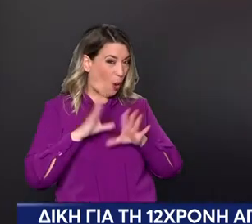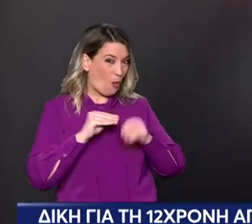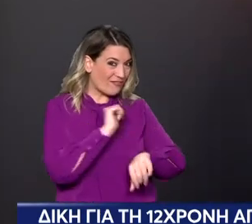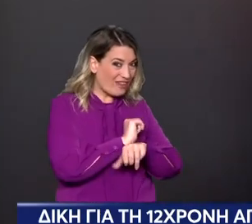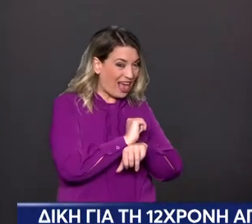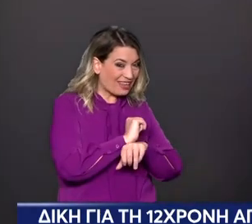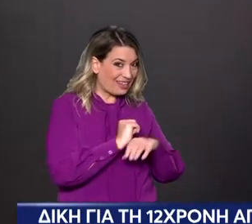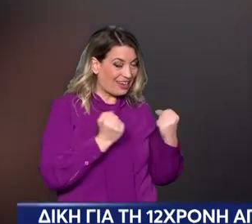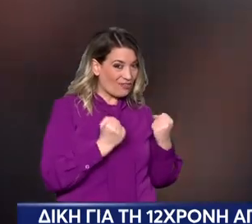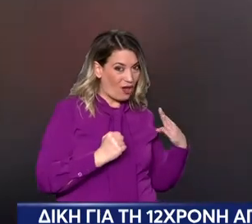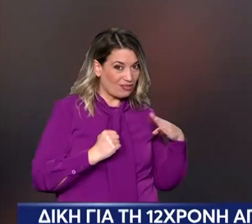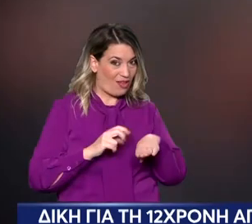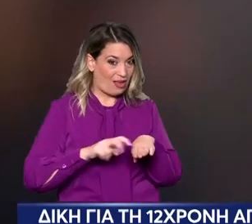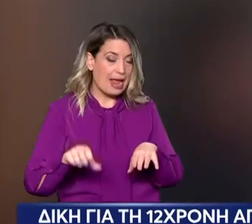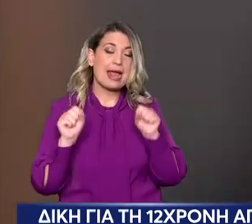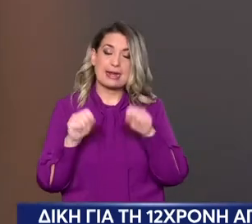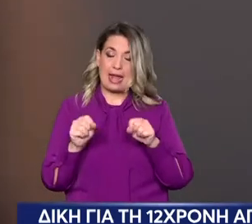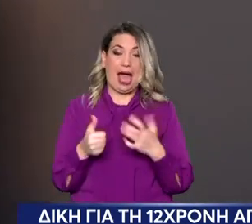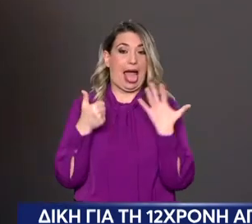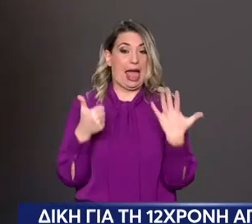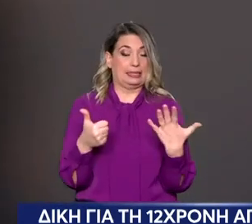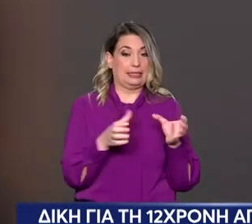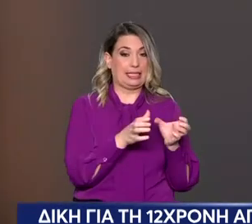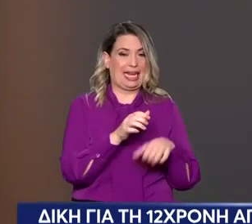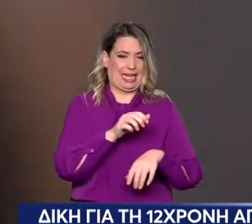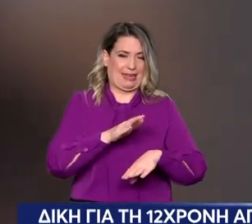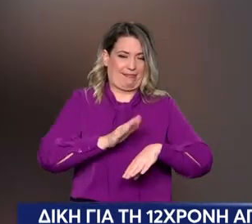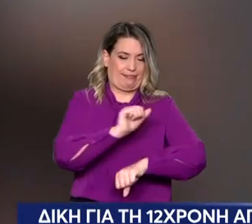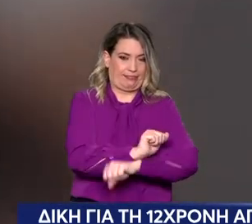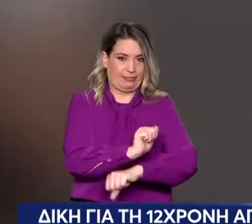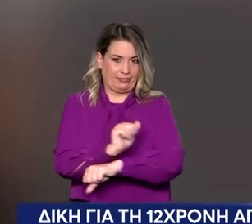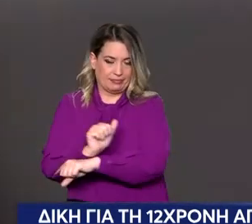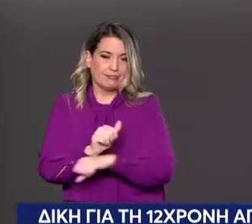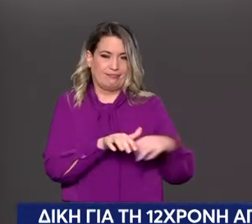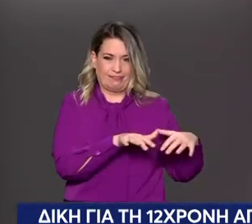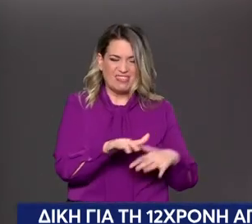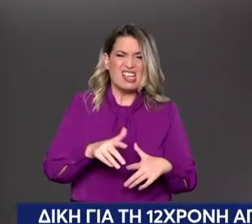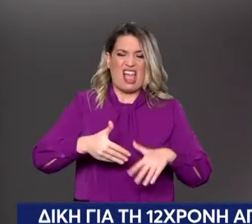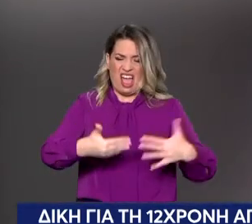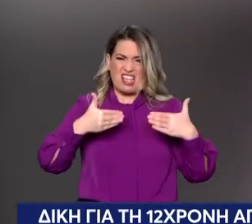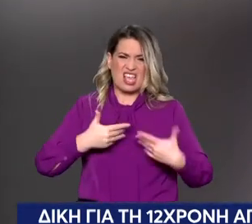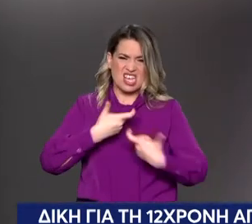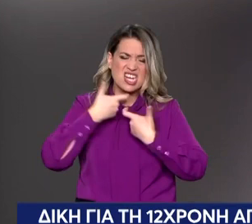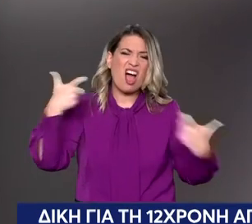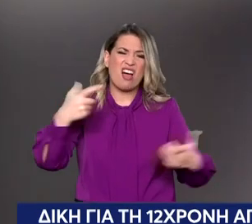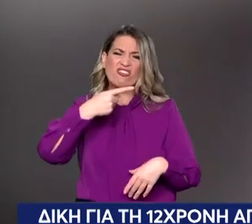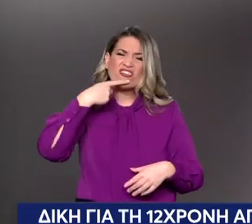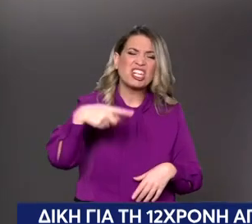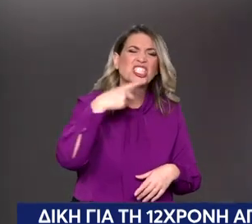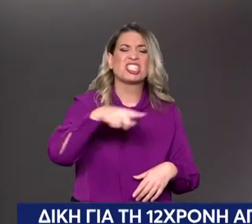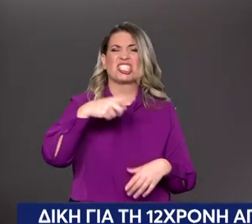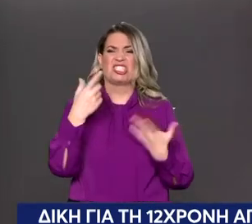24 κατηγορούμενοι και εκείνη τη στιγμή κόσμος αρχίζει και τους φωνάζει τους βρίζει ε